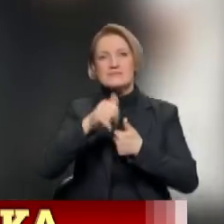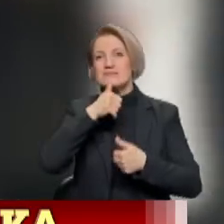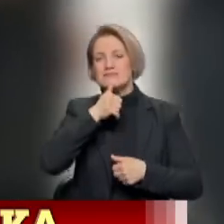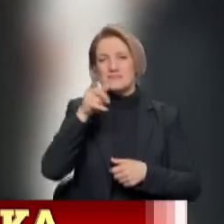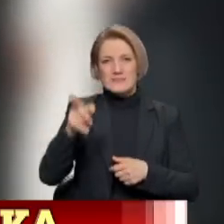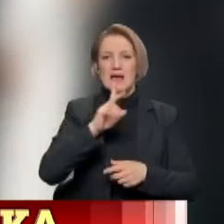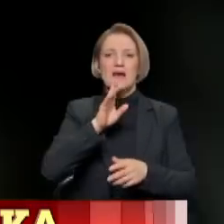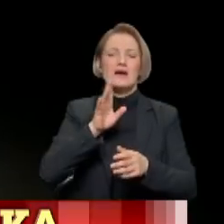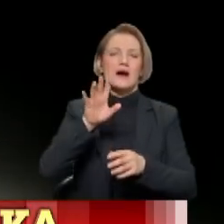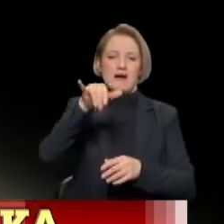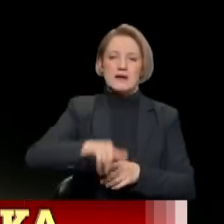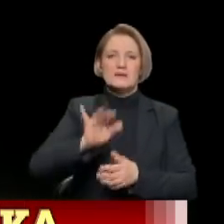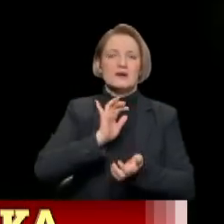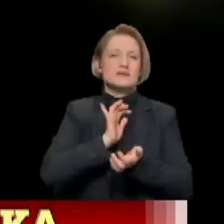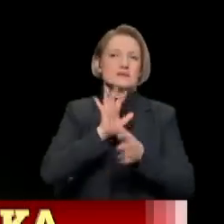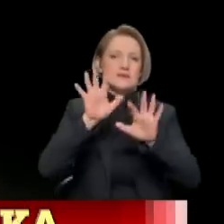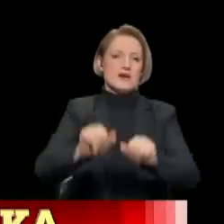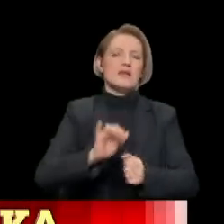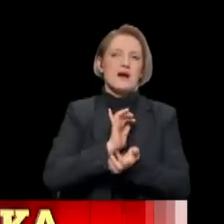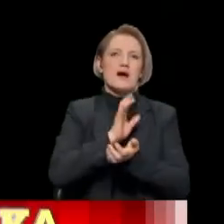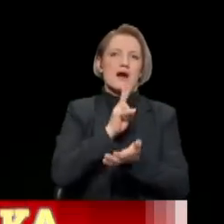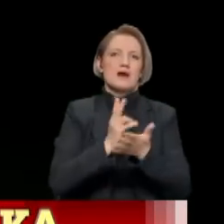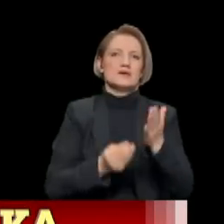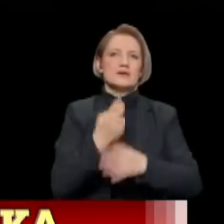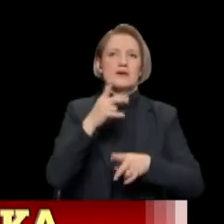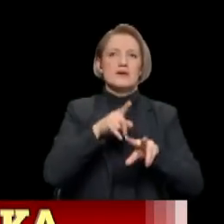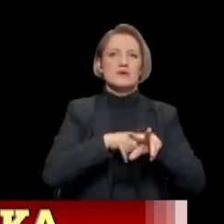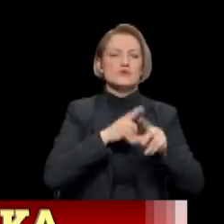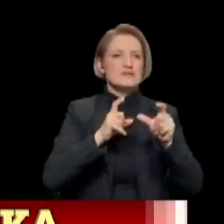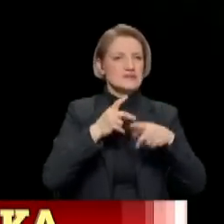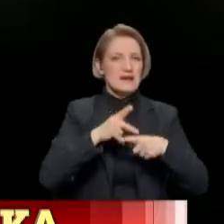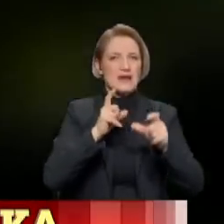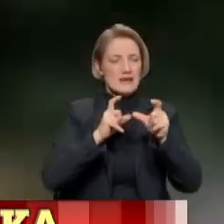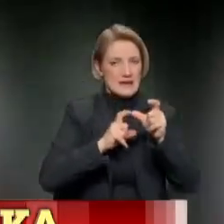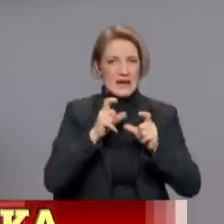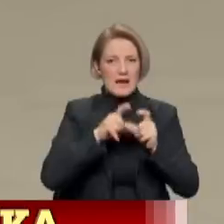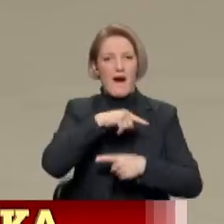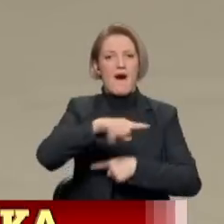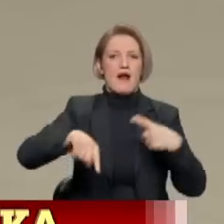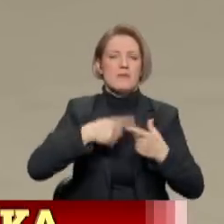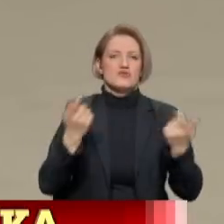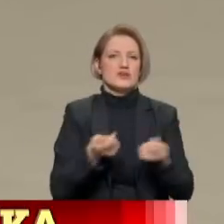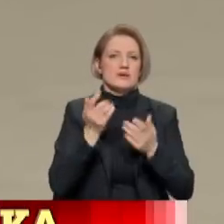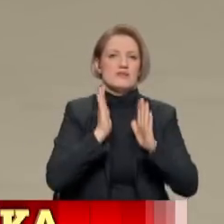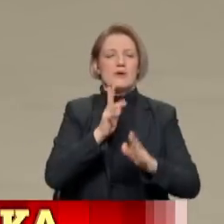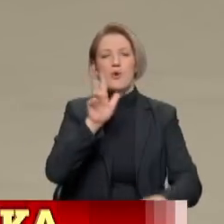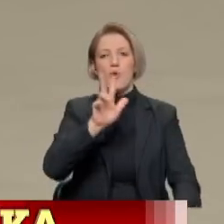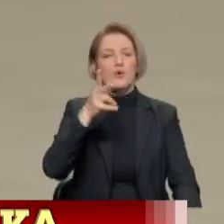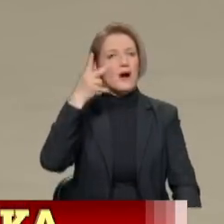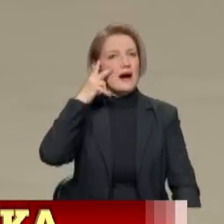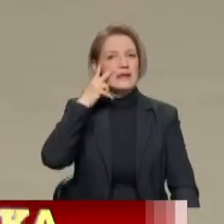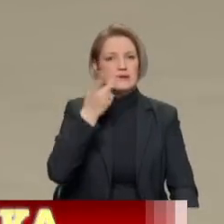yakalama kararı çıkarıldı. Kadiriye emniyete getirilirken Yusuf Ziya G'yi arama çalışmaları devam ediyor. 30 Aralık 4